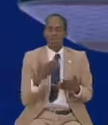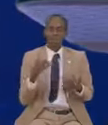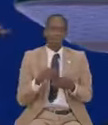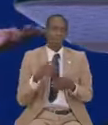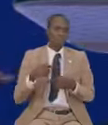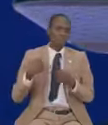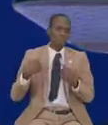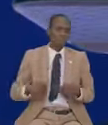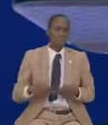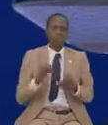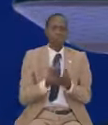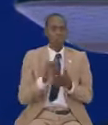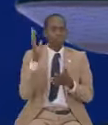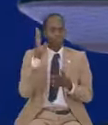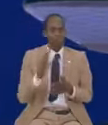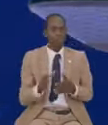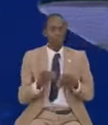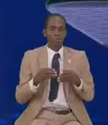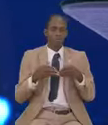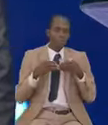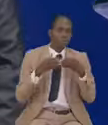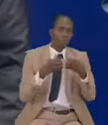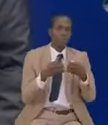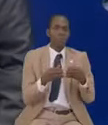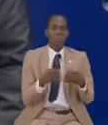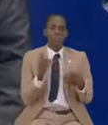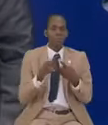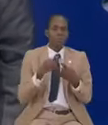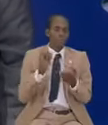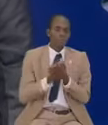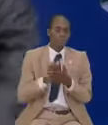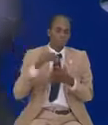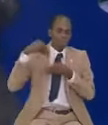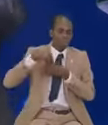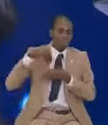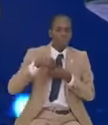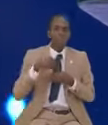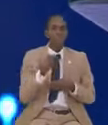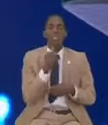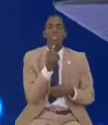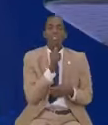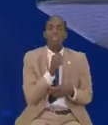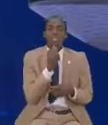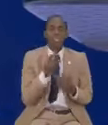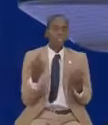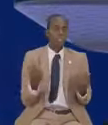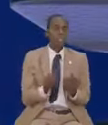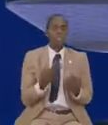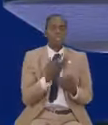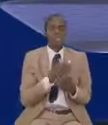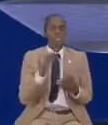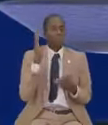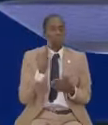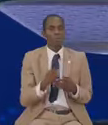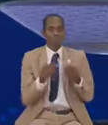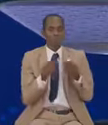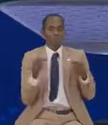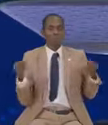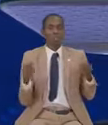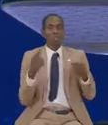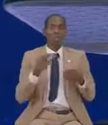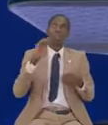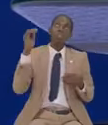Kia en train vers ces choses secrètes et nous contredisons la